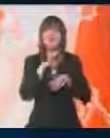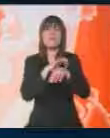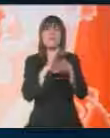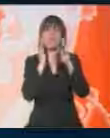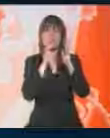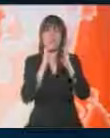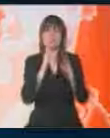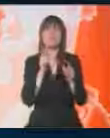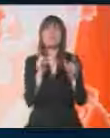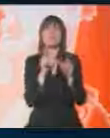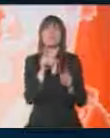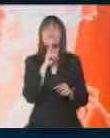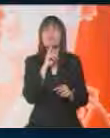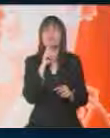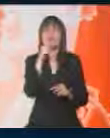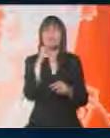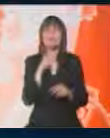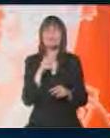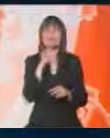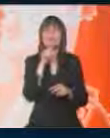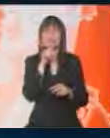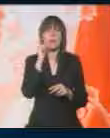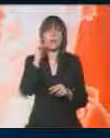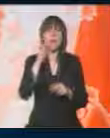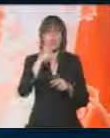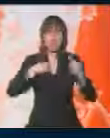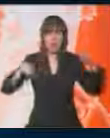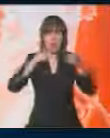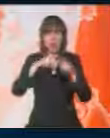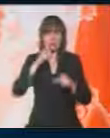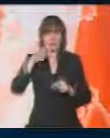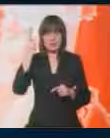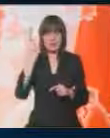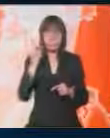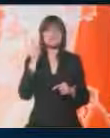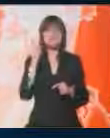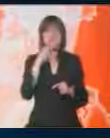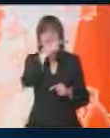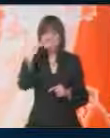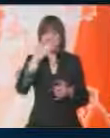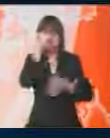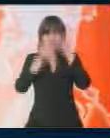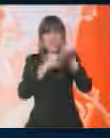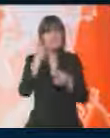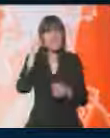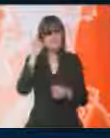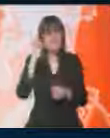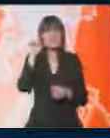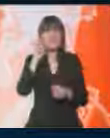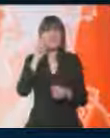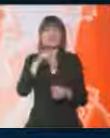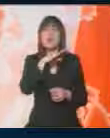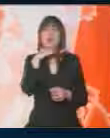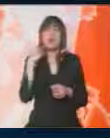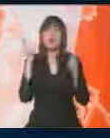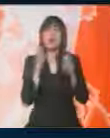pravcu u kojem i ostale po području Zapadnog Balkana i za njih negativan izašao bi značio da bi imali mnogo